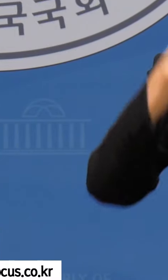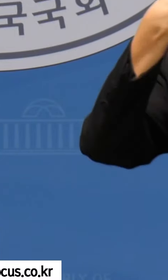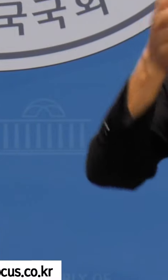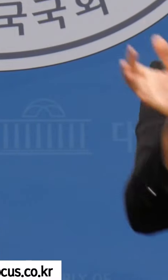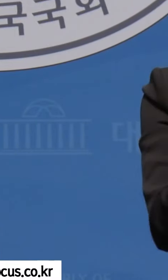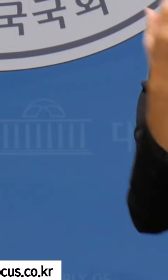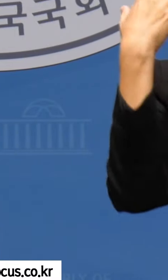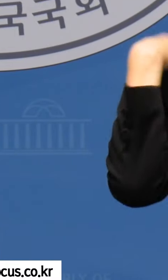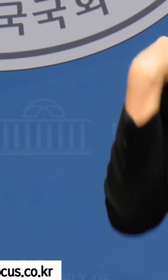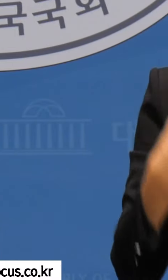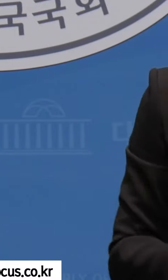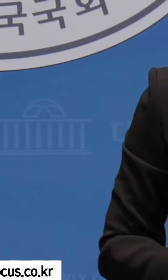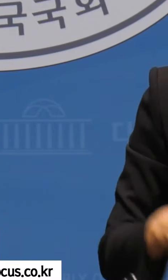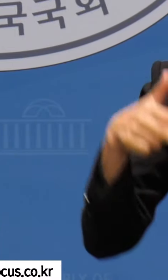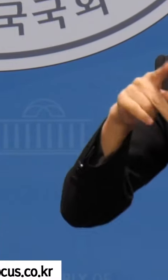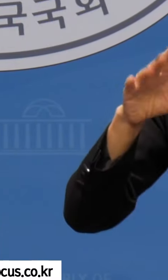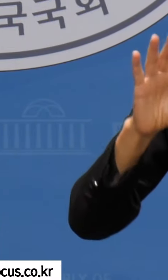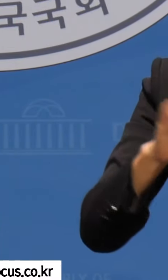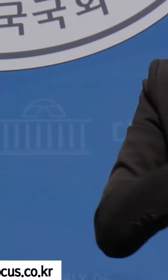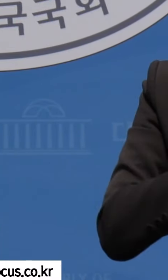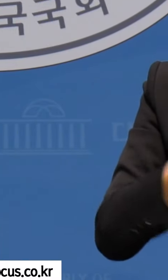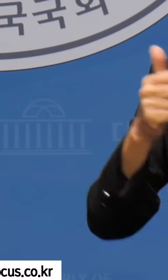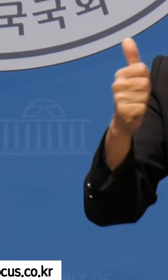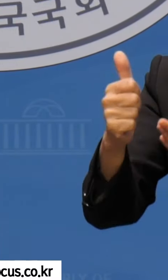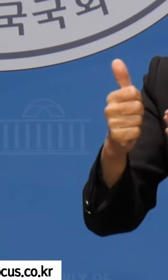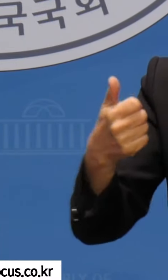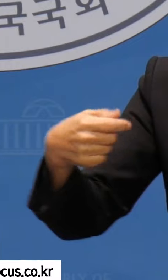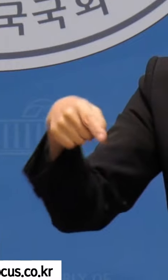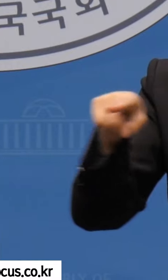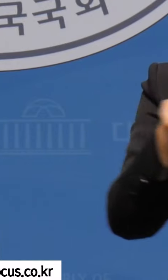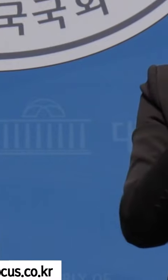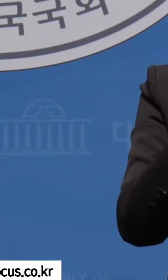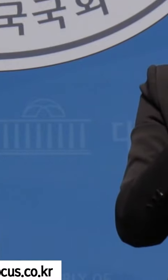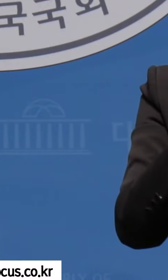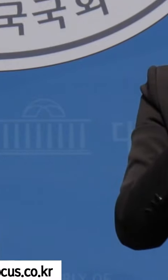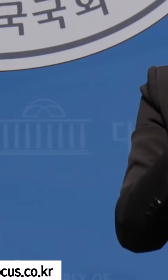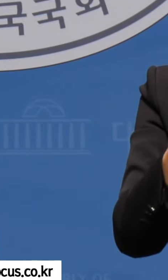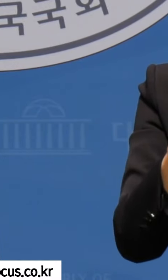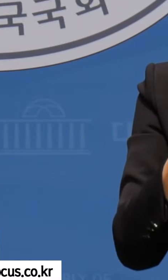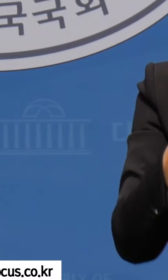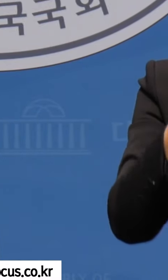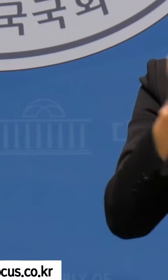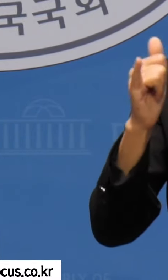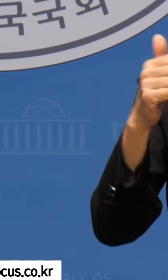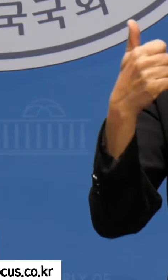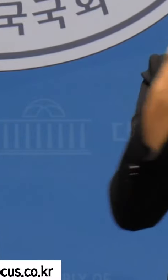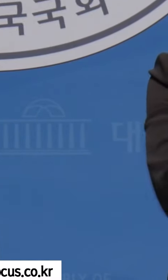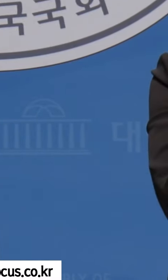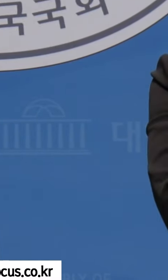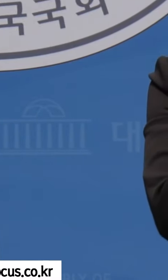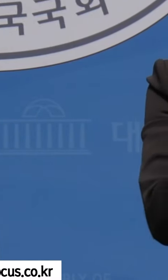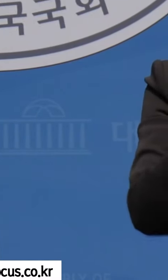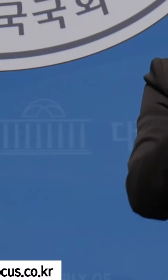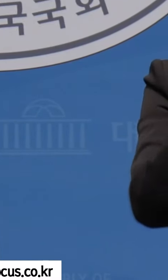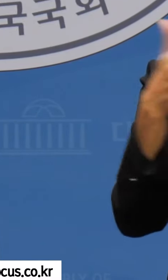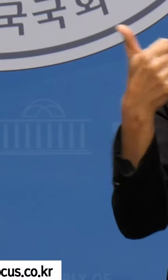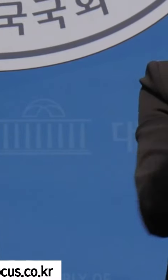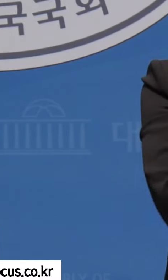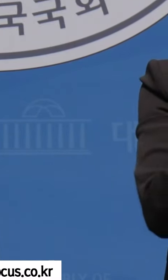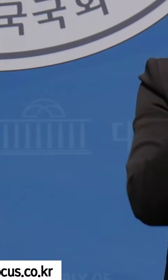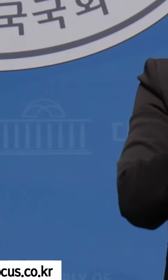것입니다 정성영 의원님과 함께 세대교체 그리고 시대교체 반드시